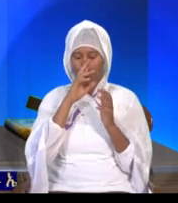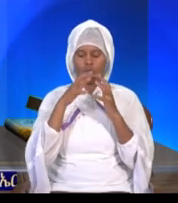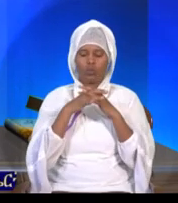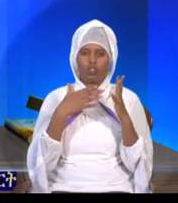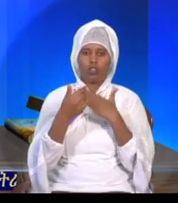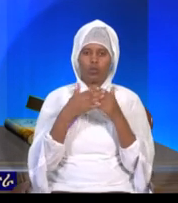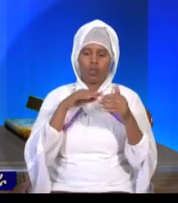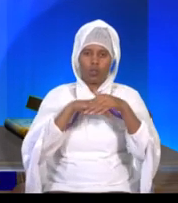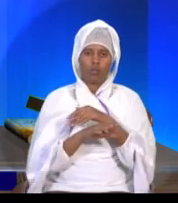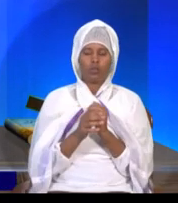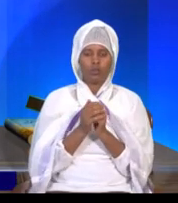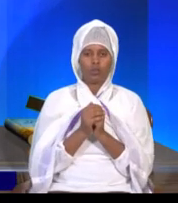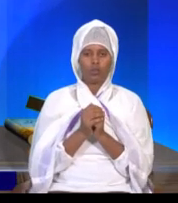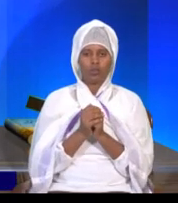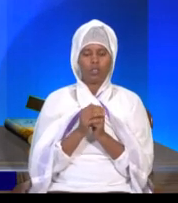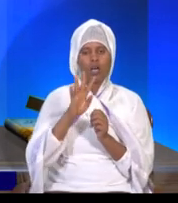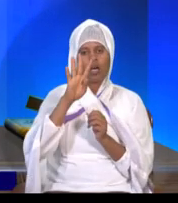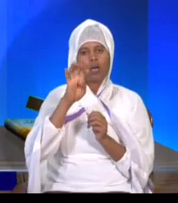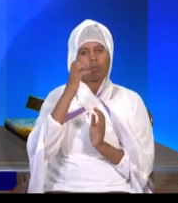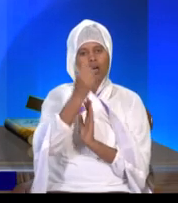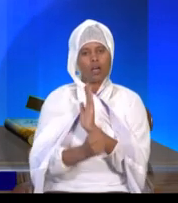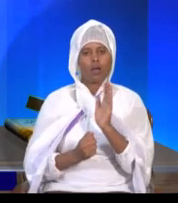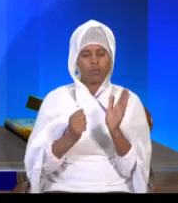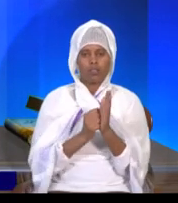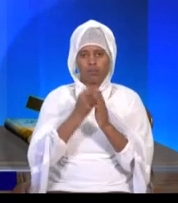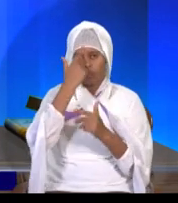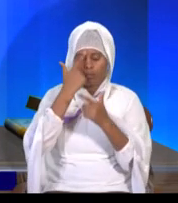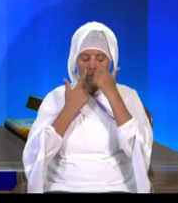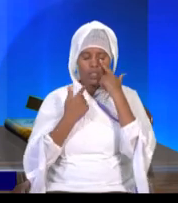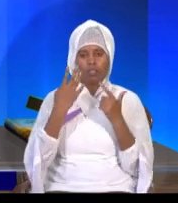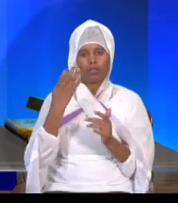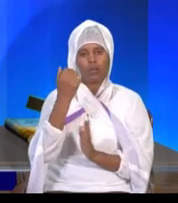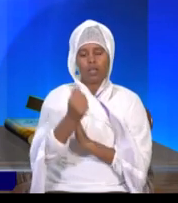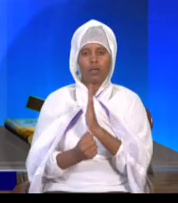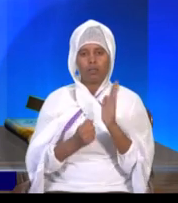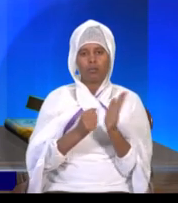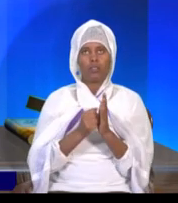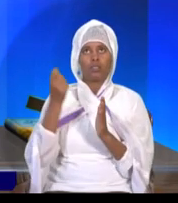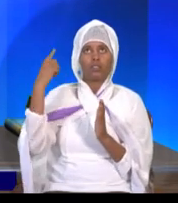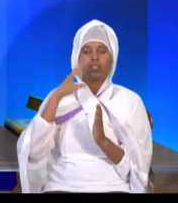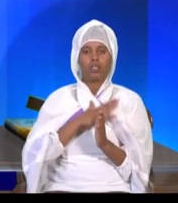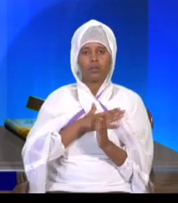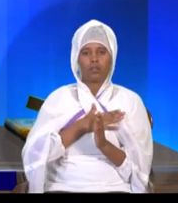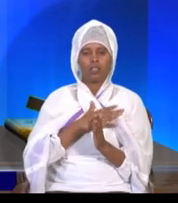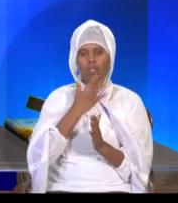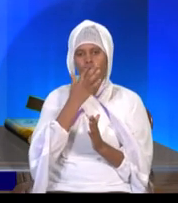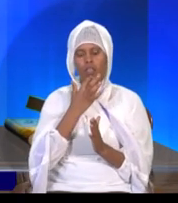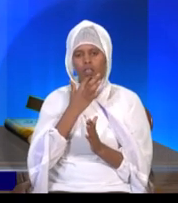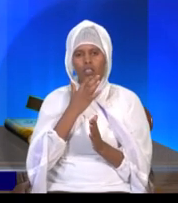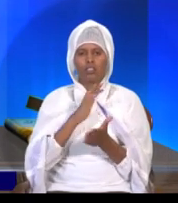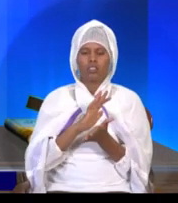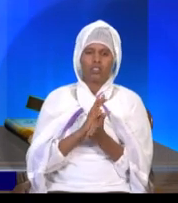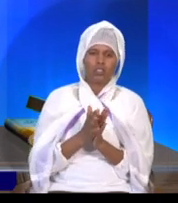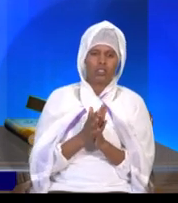ሂቦም ኣፋነውዎ ይብል ንርባዓ ዓመት ብእህታ ንርባዓ ዓመት እግዚኣብሔር ዝረኸሰ